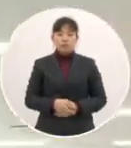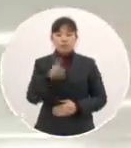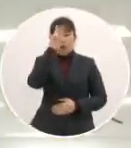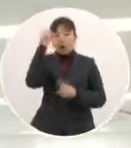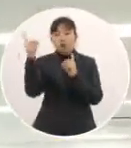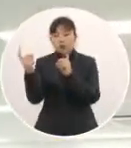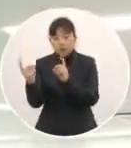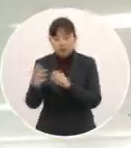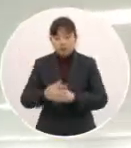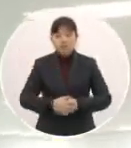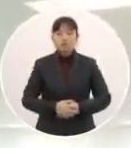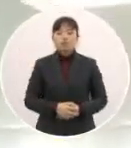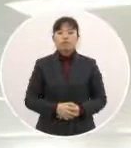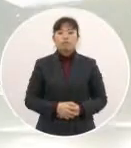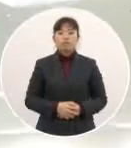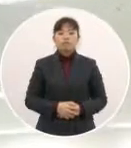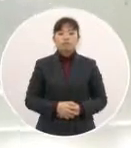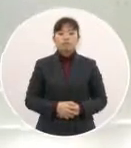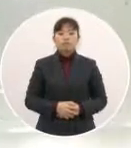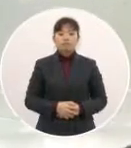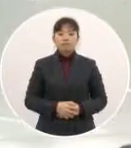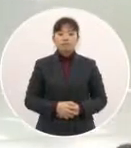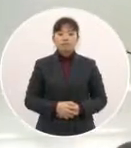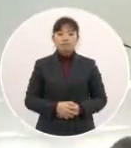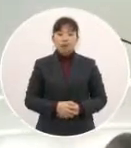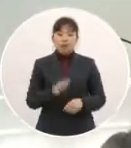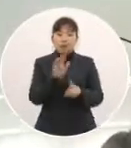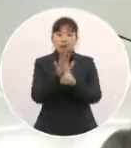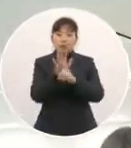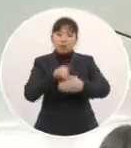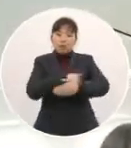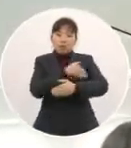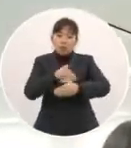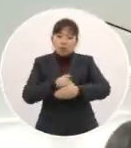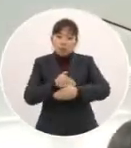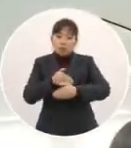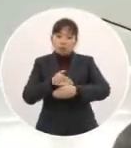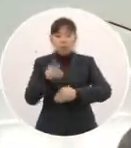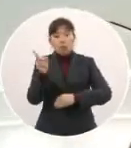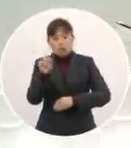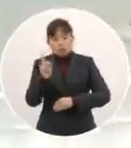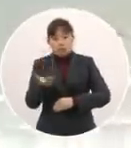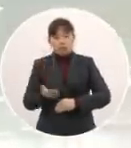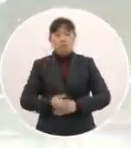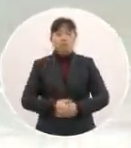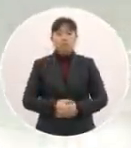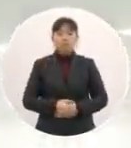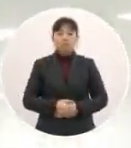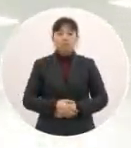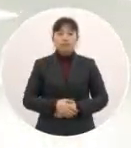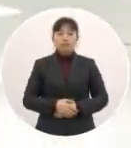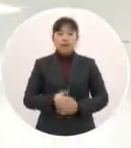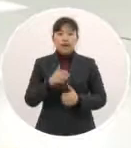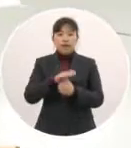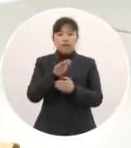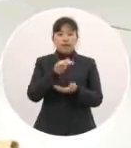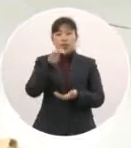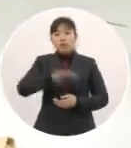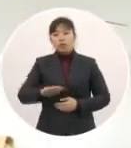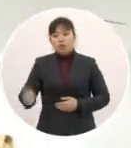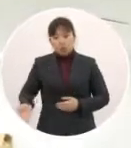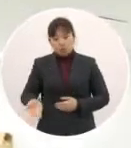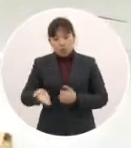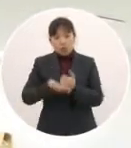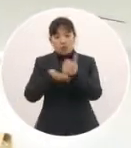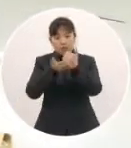こんにちは。 こんにちは。 こちらではどんなサポートが受けられるんですか？ はい、私ども愛知子育て